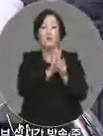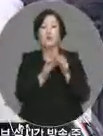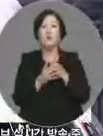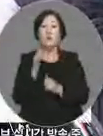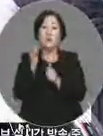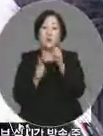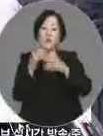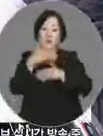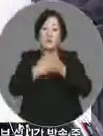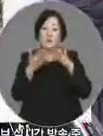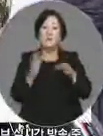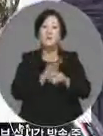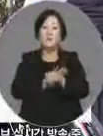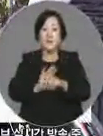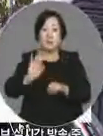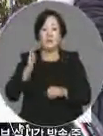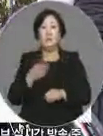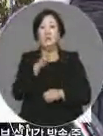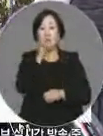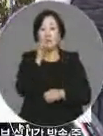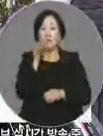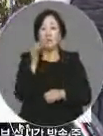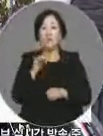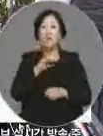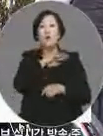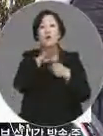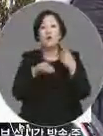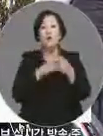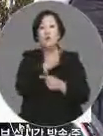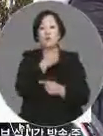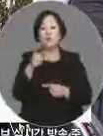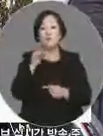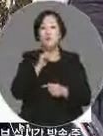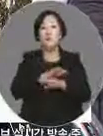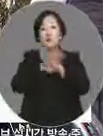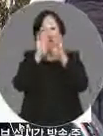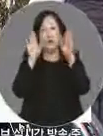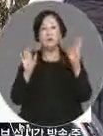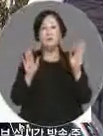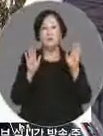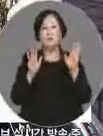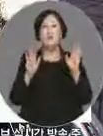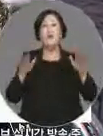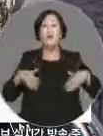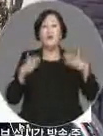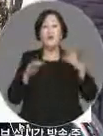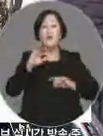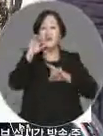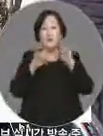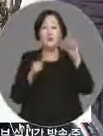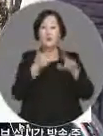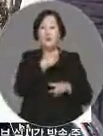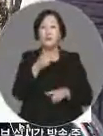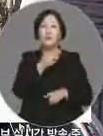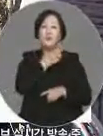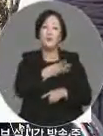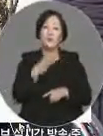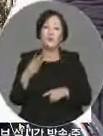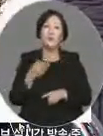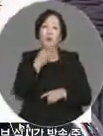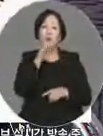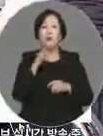경기장 시설도 잘 돼 있고요. 공기도 좋고 이렇게 하늘도 가을하늘이 좋으네요. 태양광 구경도